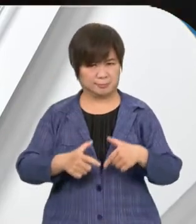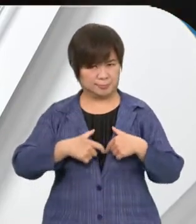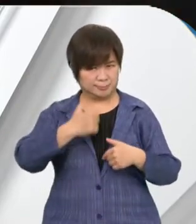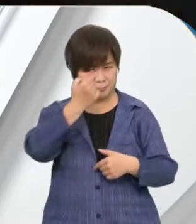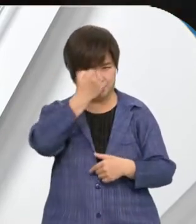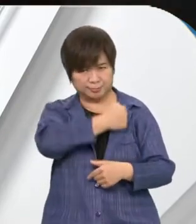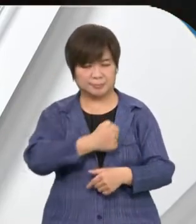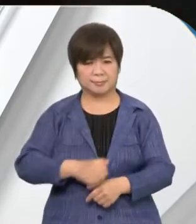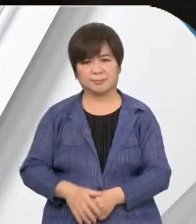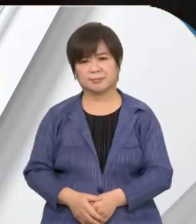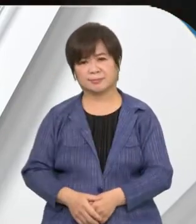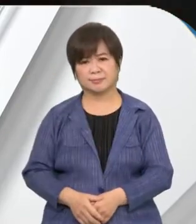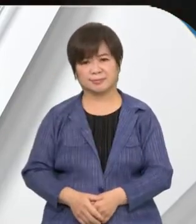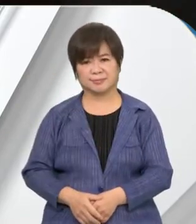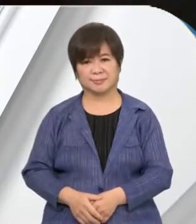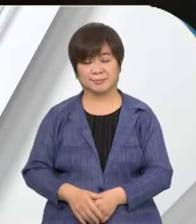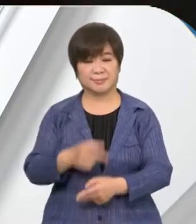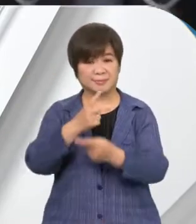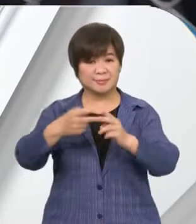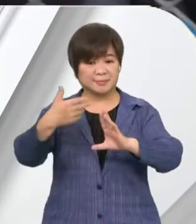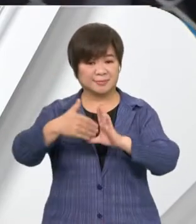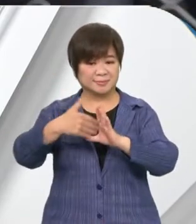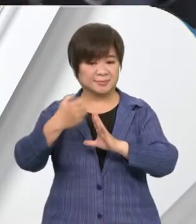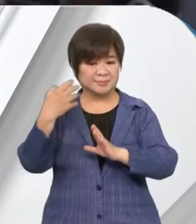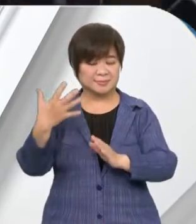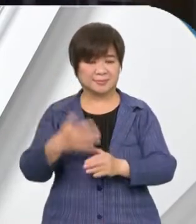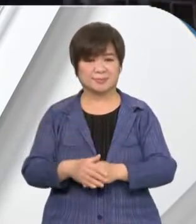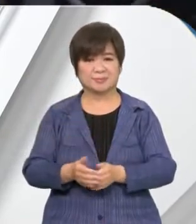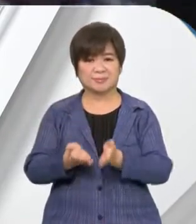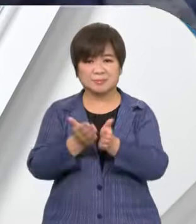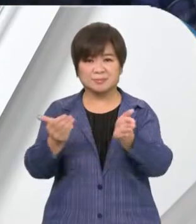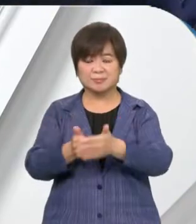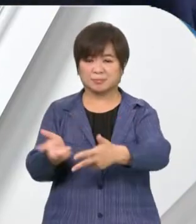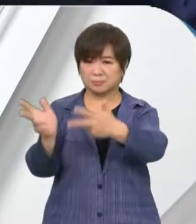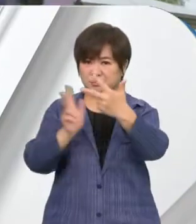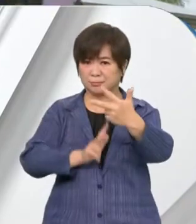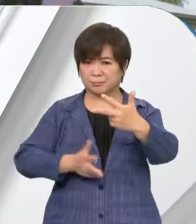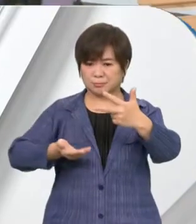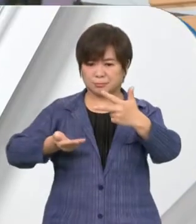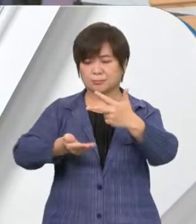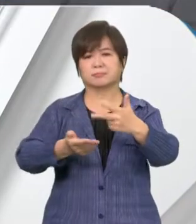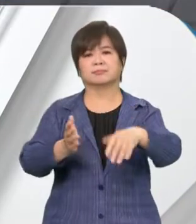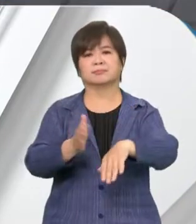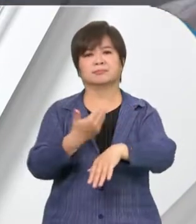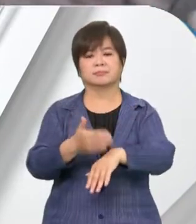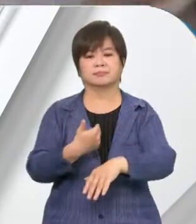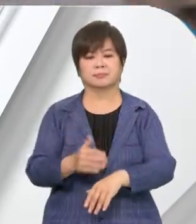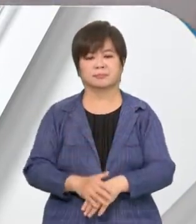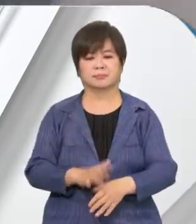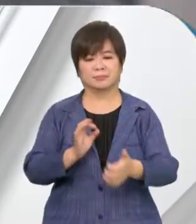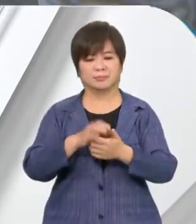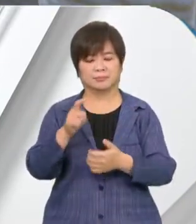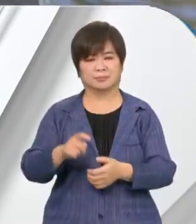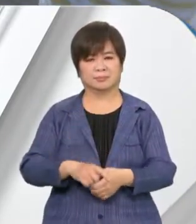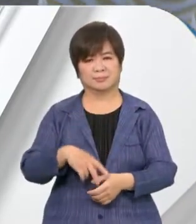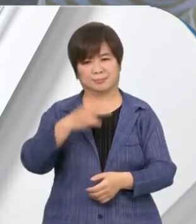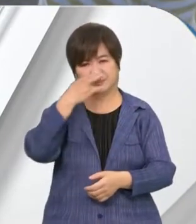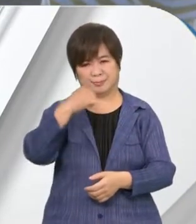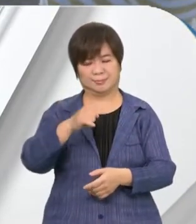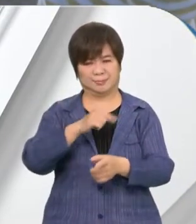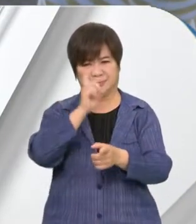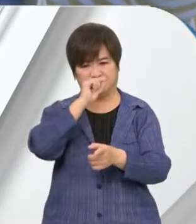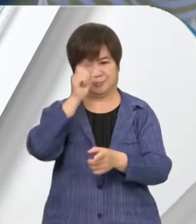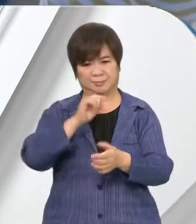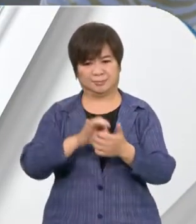了。 客家电视新戏《双刀桥头五文池》是用小李做世界之刘俊社同何解吴祖国家